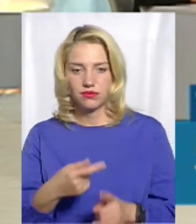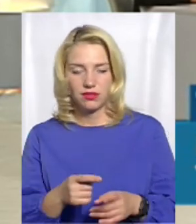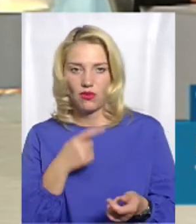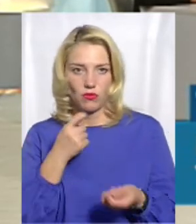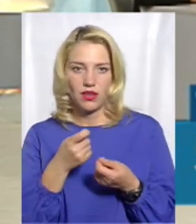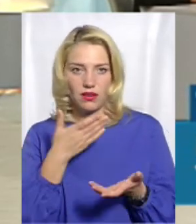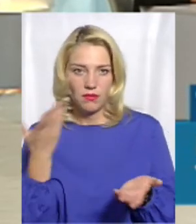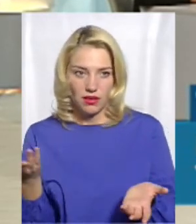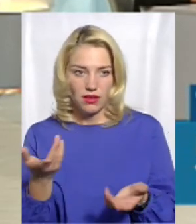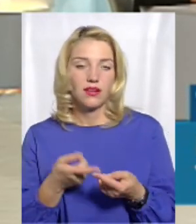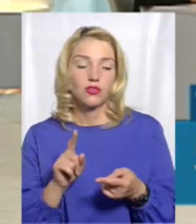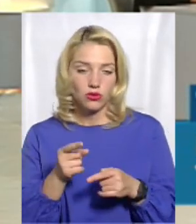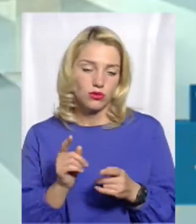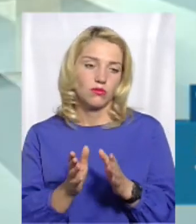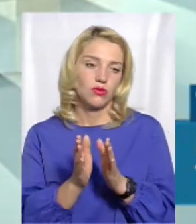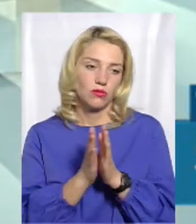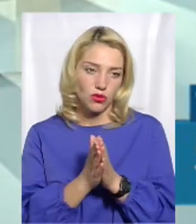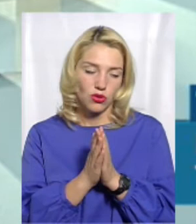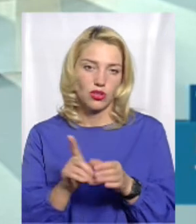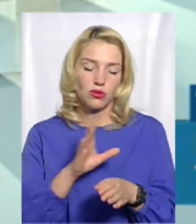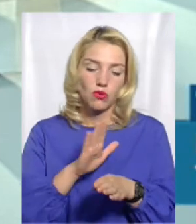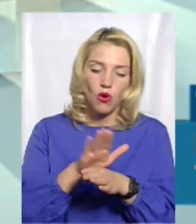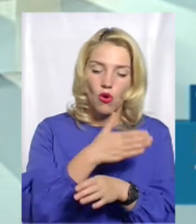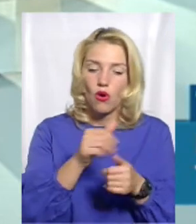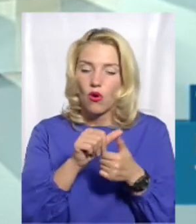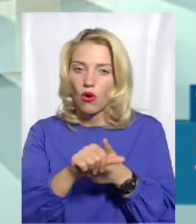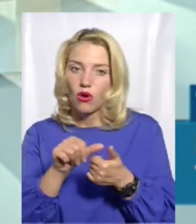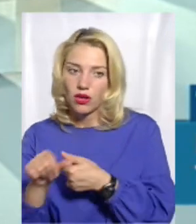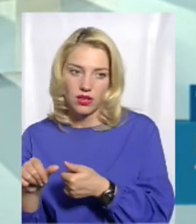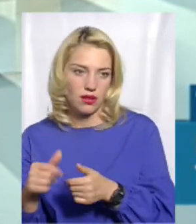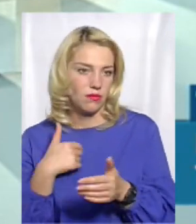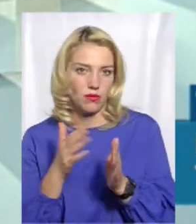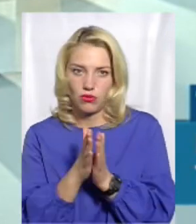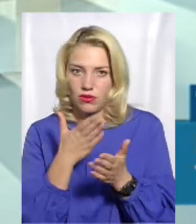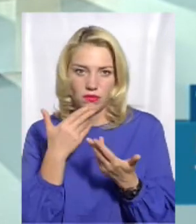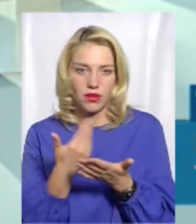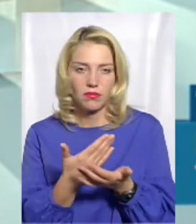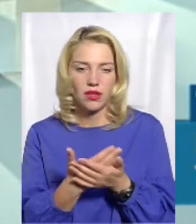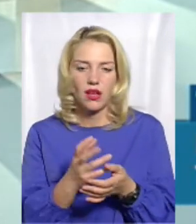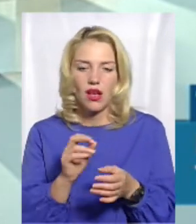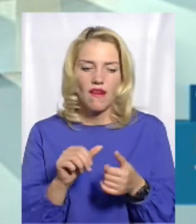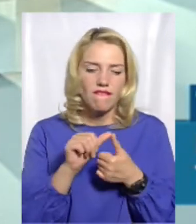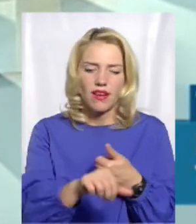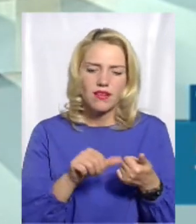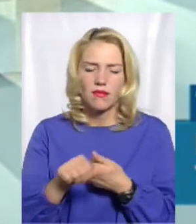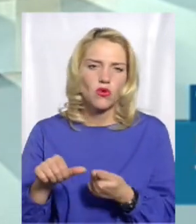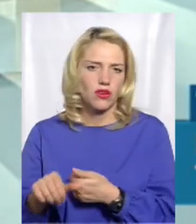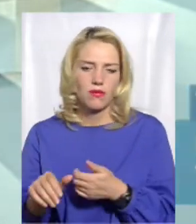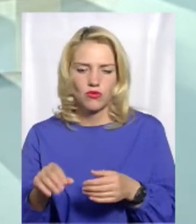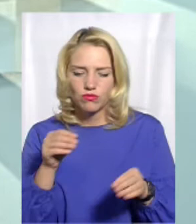дуже обережно. Тому прохання, щоб це все було окремо. Ми не просимо вже окремо все фасувати, але щоб